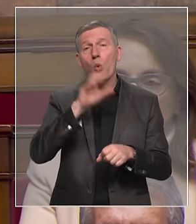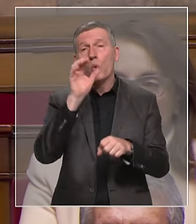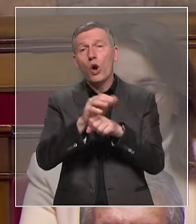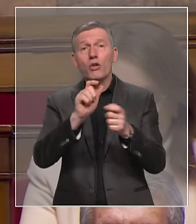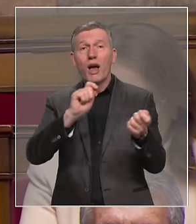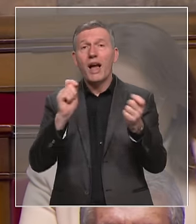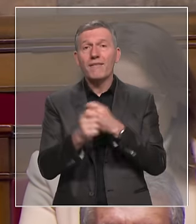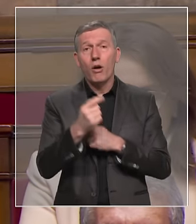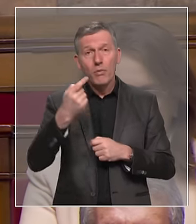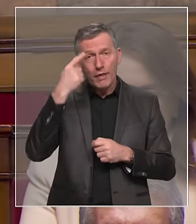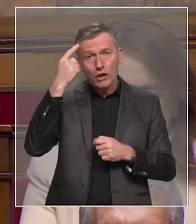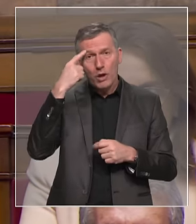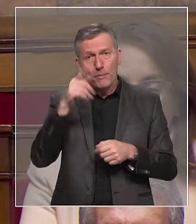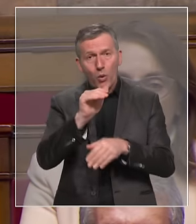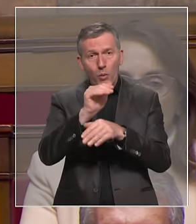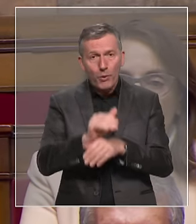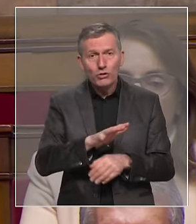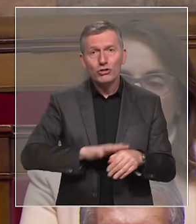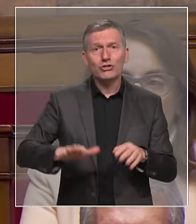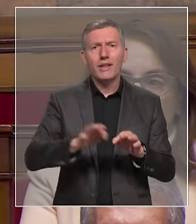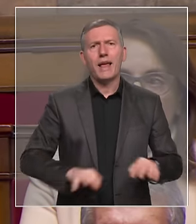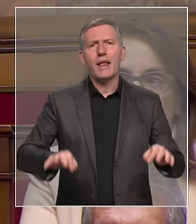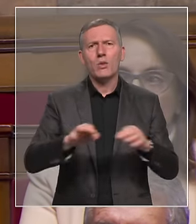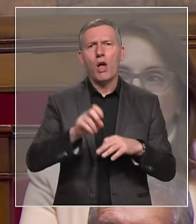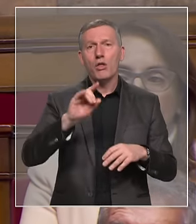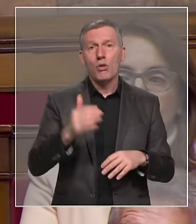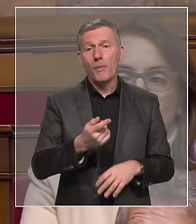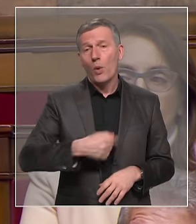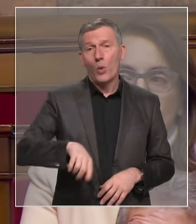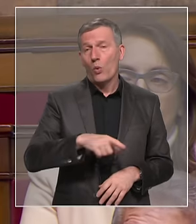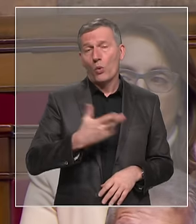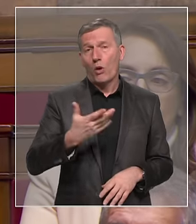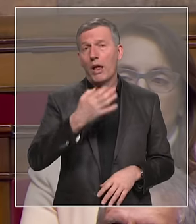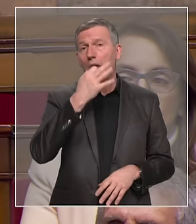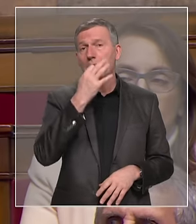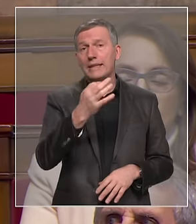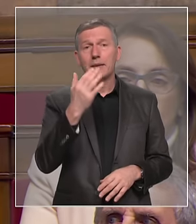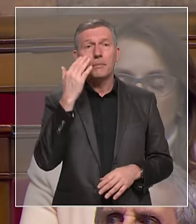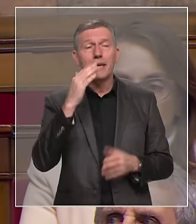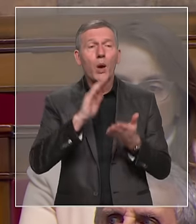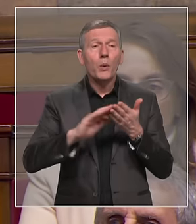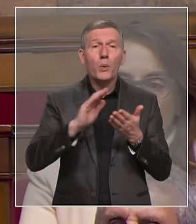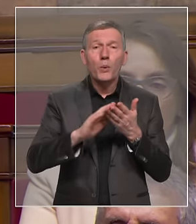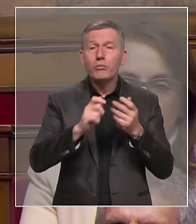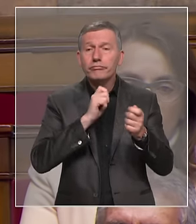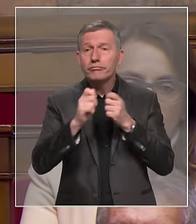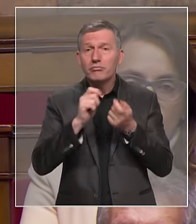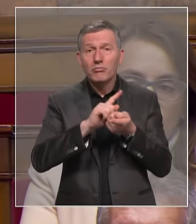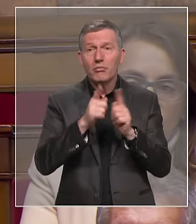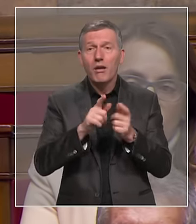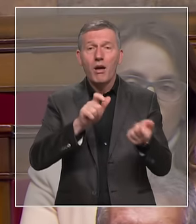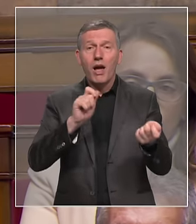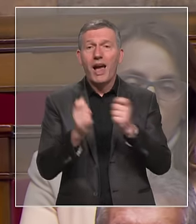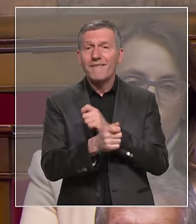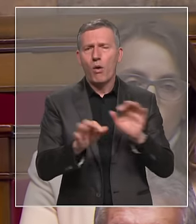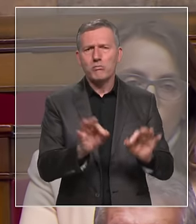de l'octroi de mer qui préserve les intérêts de nos territoires ultramarins, nous disons que sans concertation, il n'y aura pas de réforme